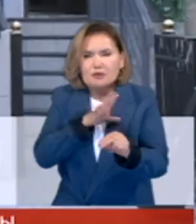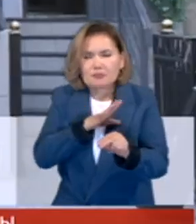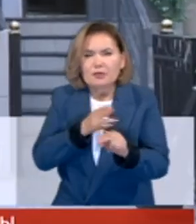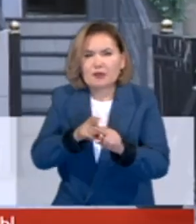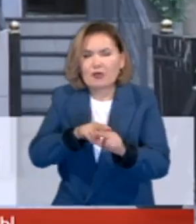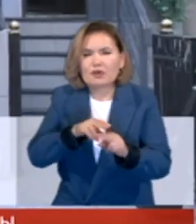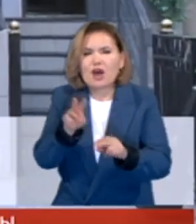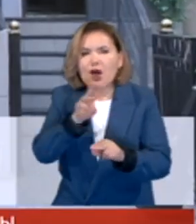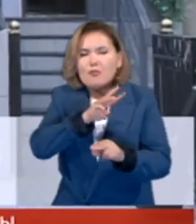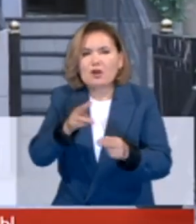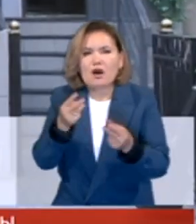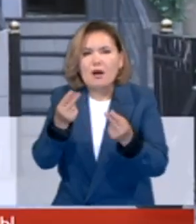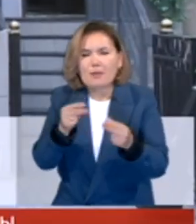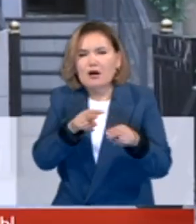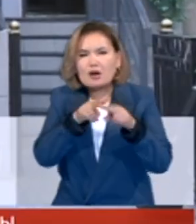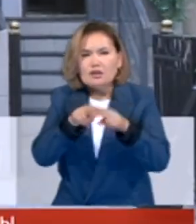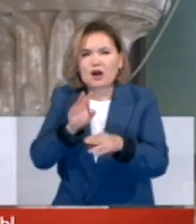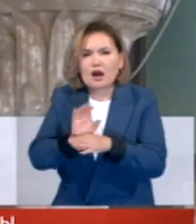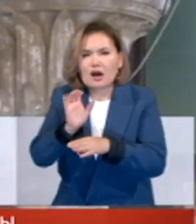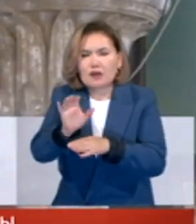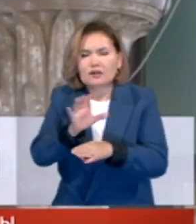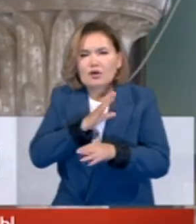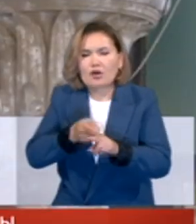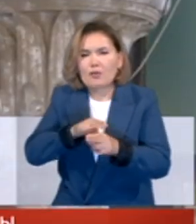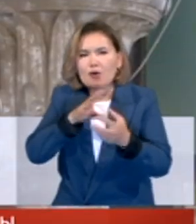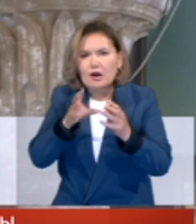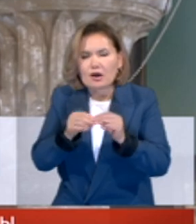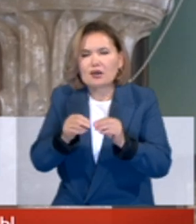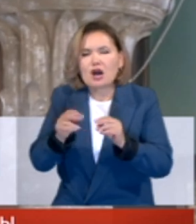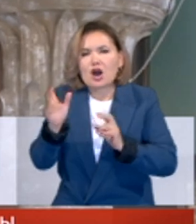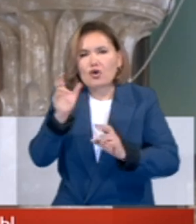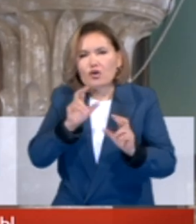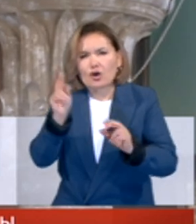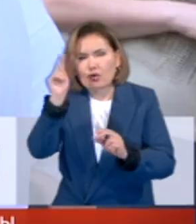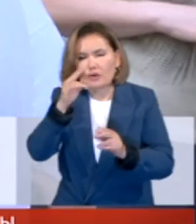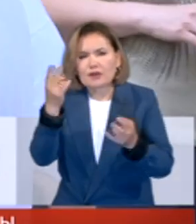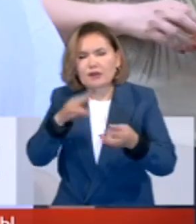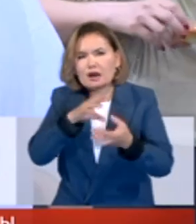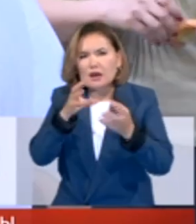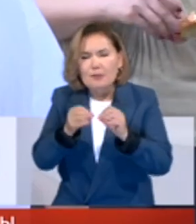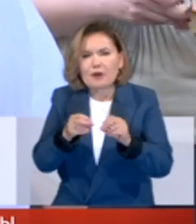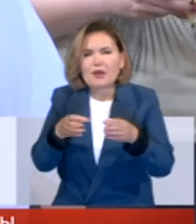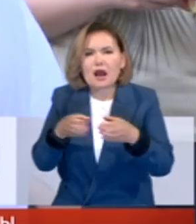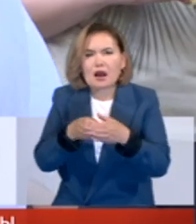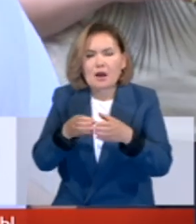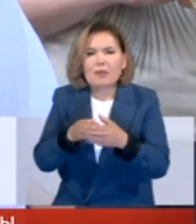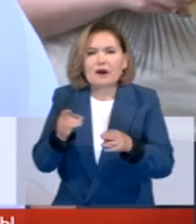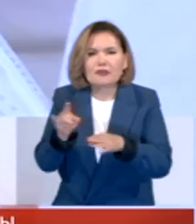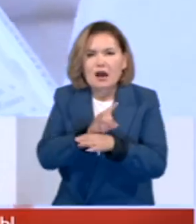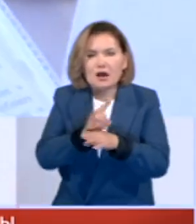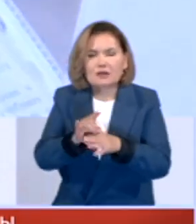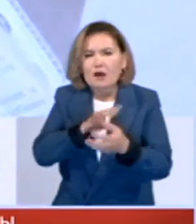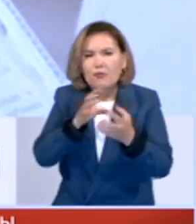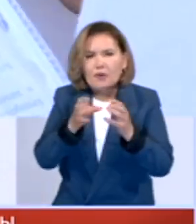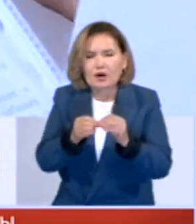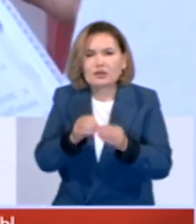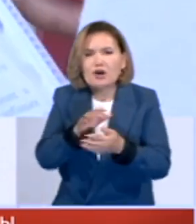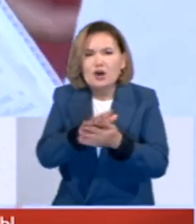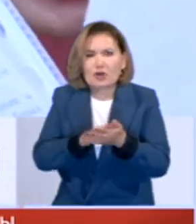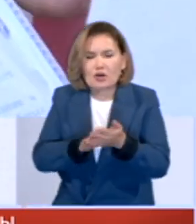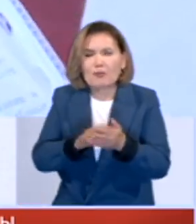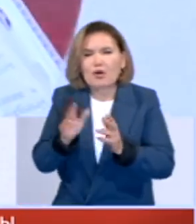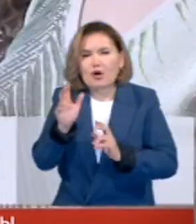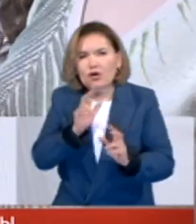берген. Миллиондап қаражат құйған ата-ана балаларын дәл осы жерде оқыту керек еді. Алайда Зейін қой компаниясы екі ай оқытып, әрі қарай сабақты жалғастырмай